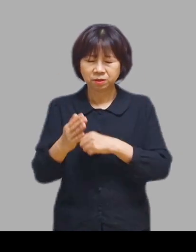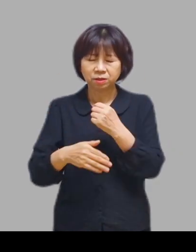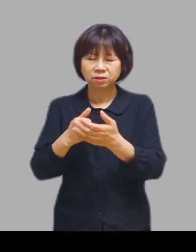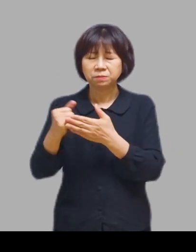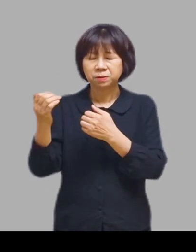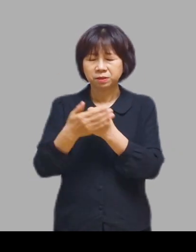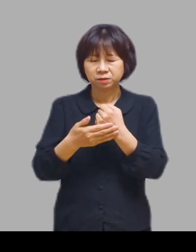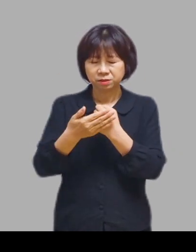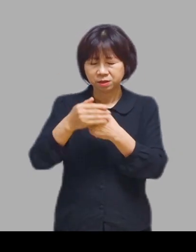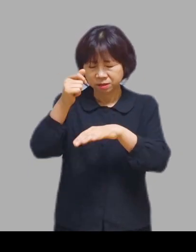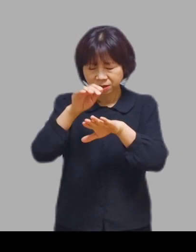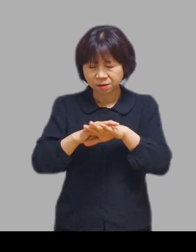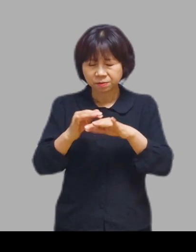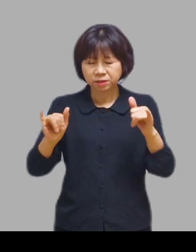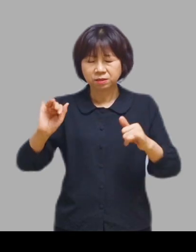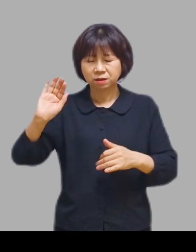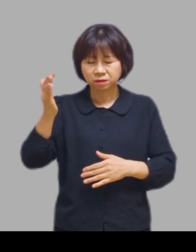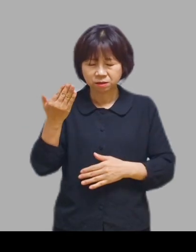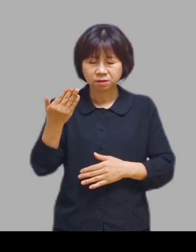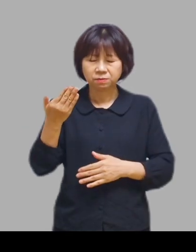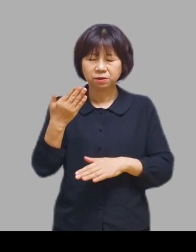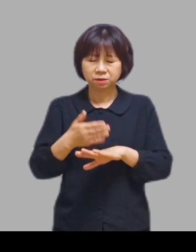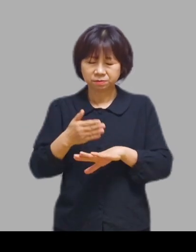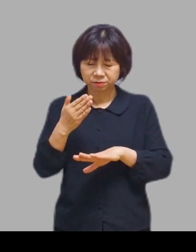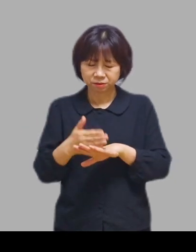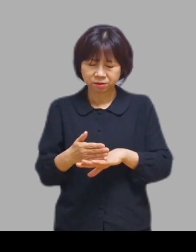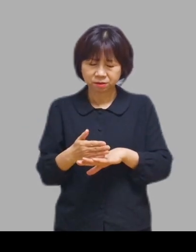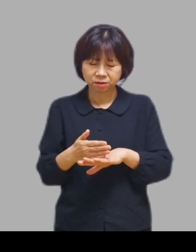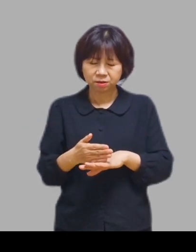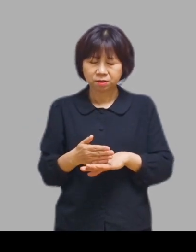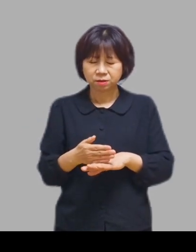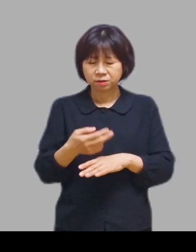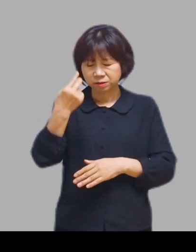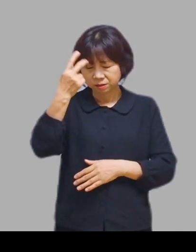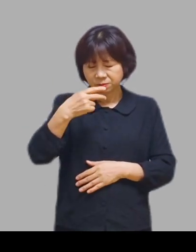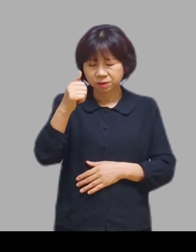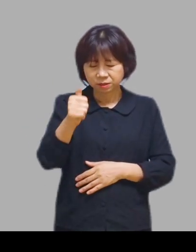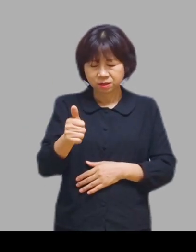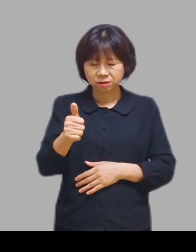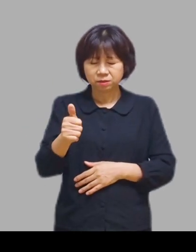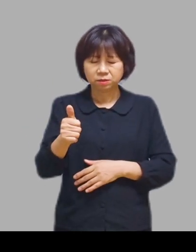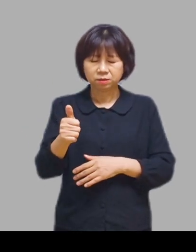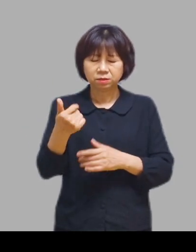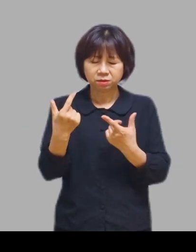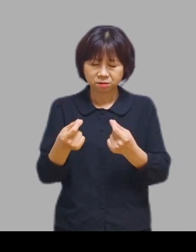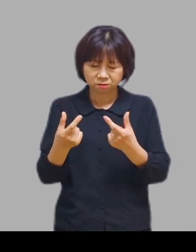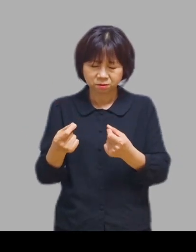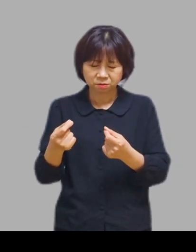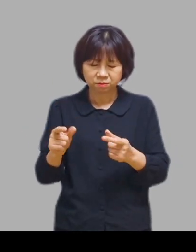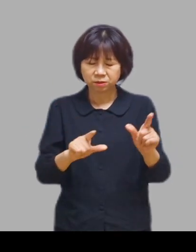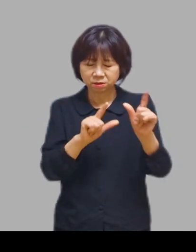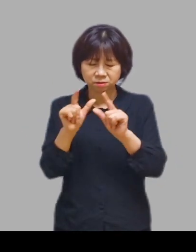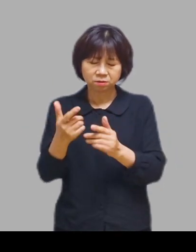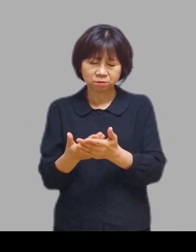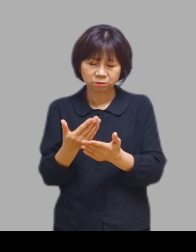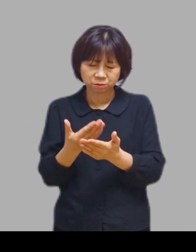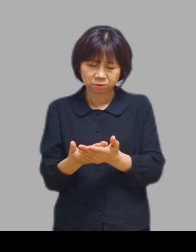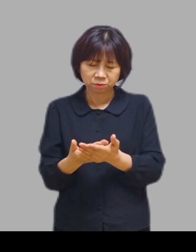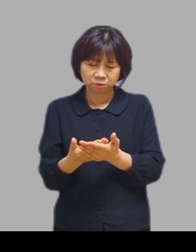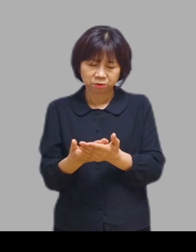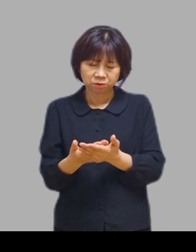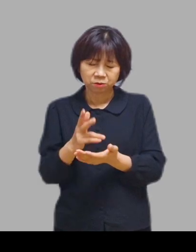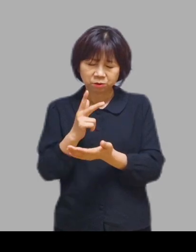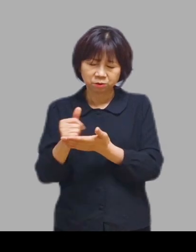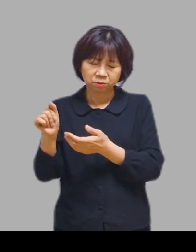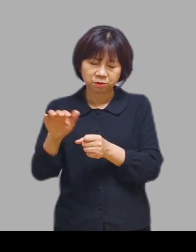은혜 가운데 예배자 되게 해주셔서 감사합니다. 선한 사마리아 사람처럼 사랑하게 하여 주시옵소서. 이미